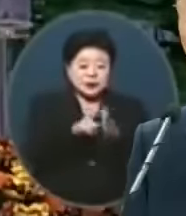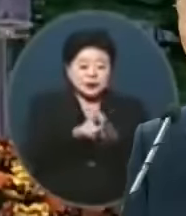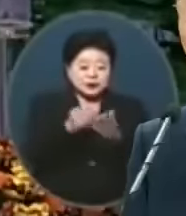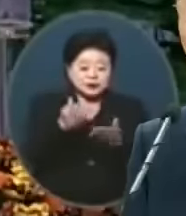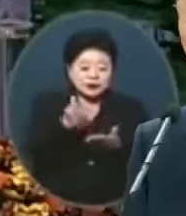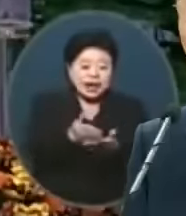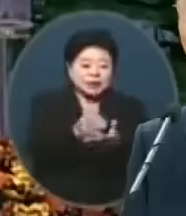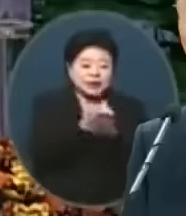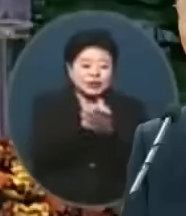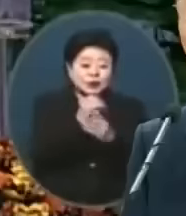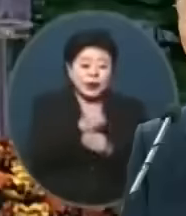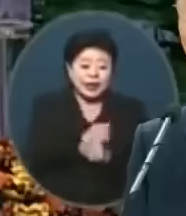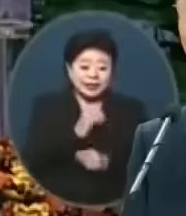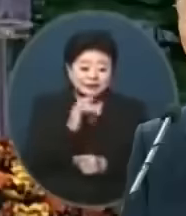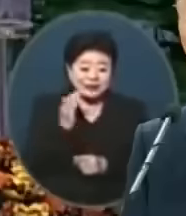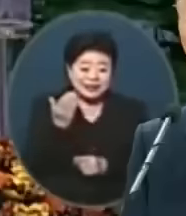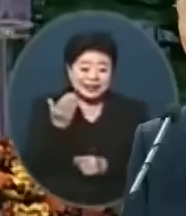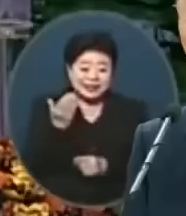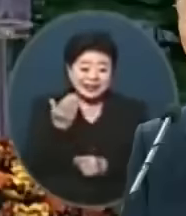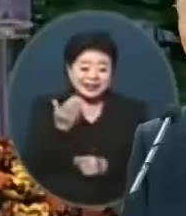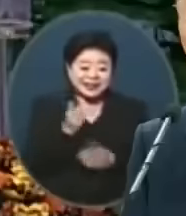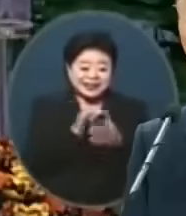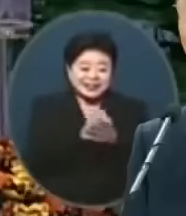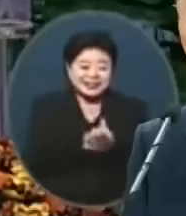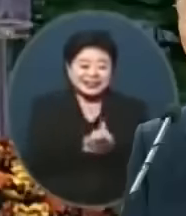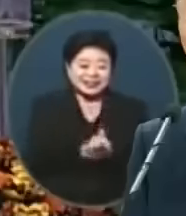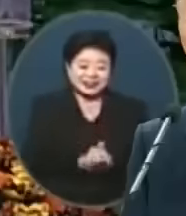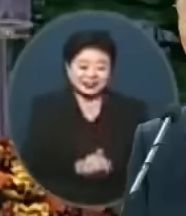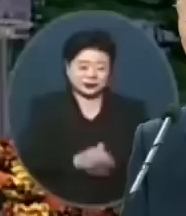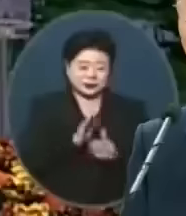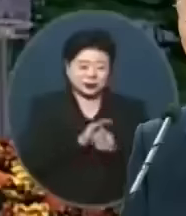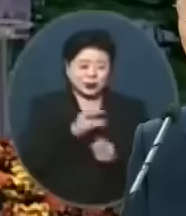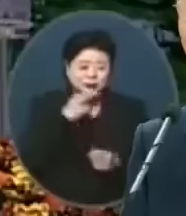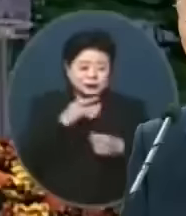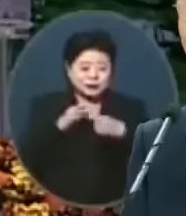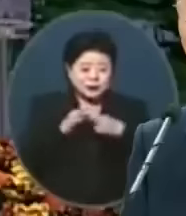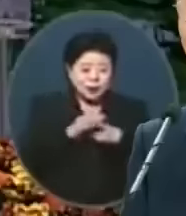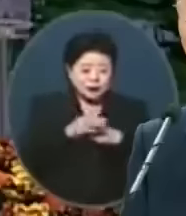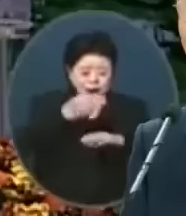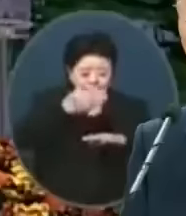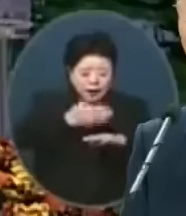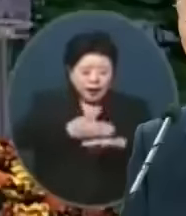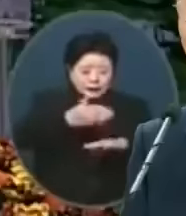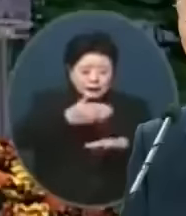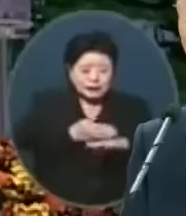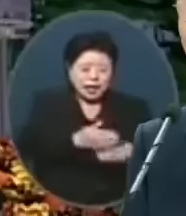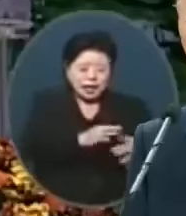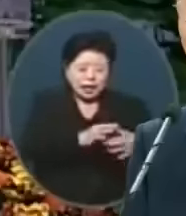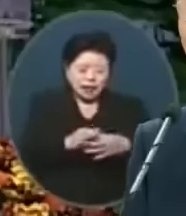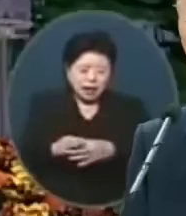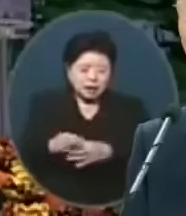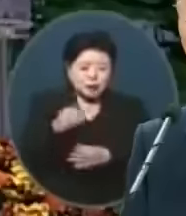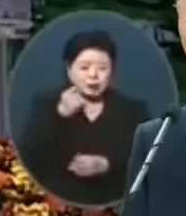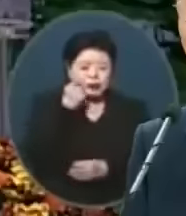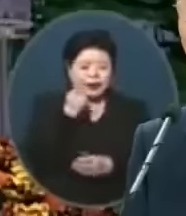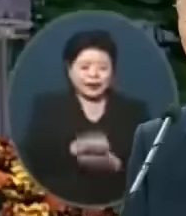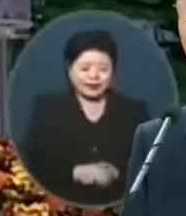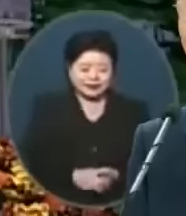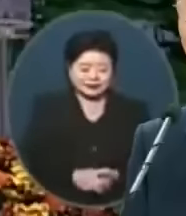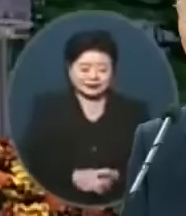말고 기도해야 되는 것입니다. 기도의 뒷받침이 없이는 기쁨과 감사를 지속적으로 가질 수가